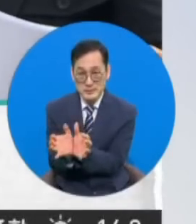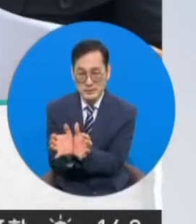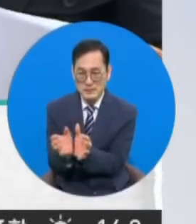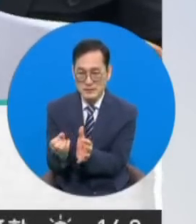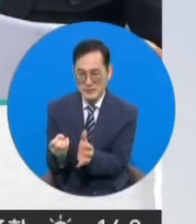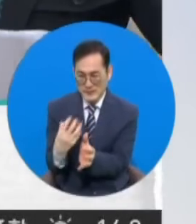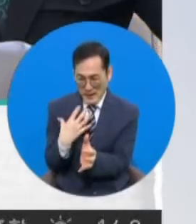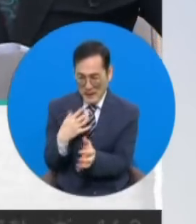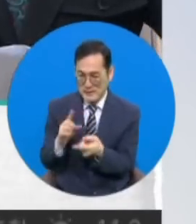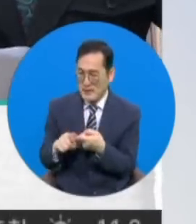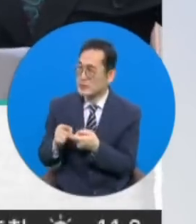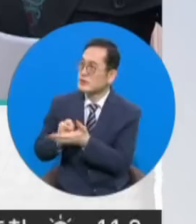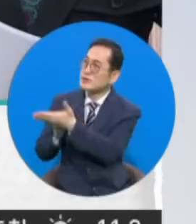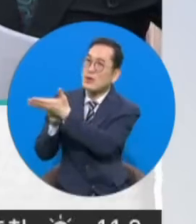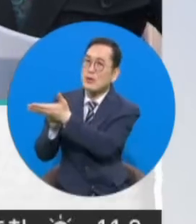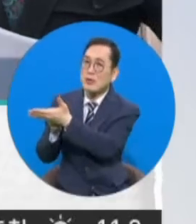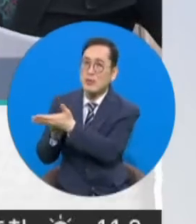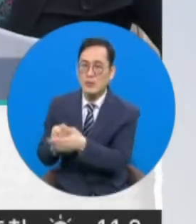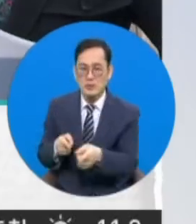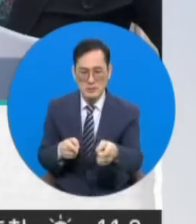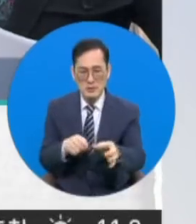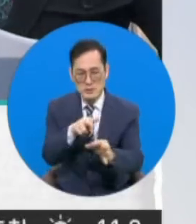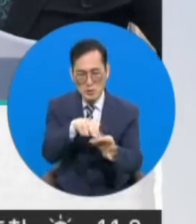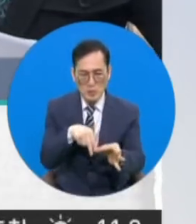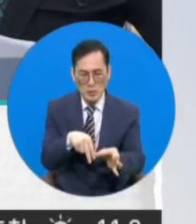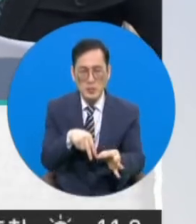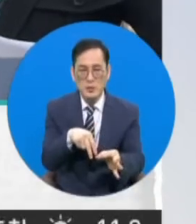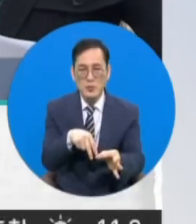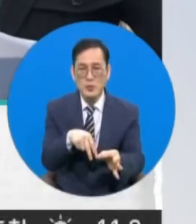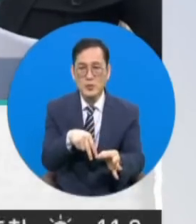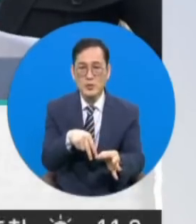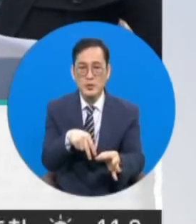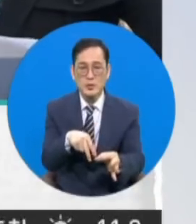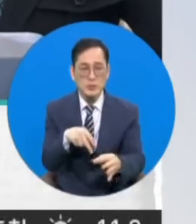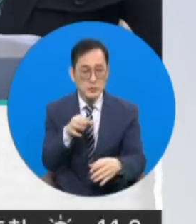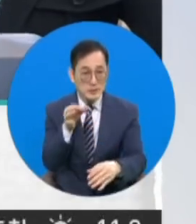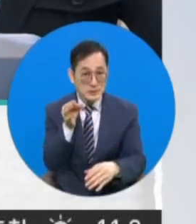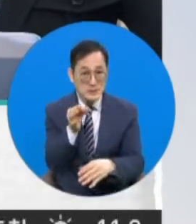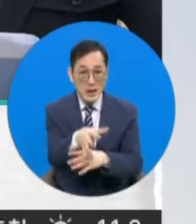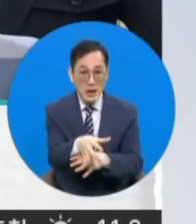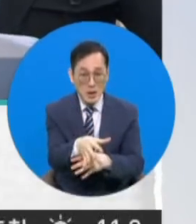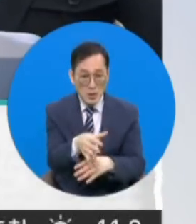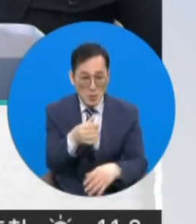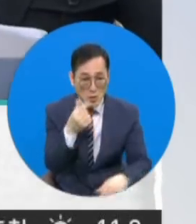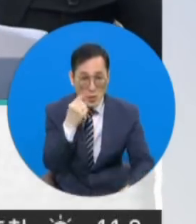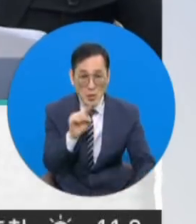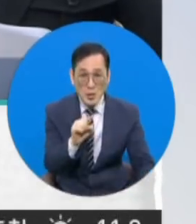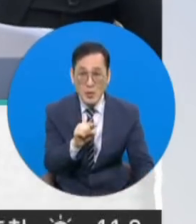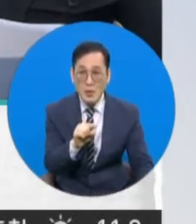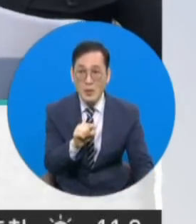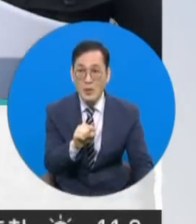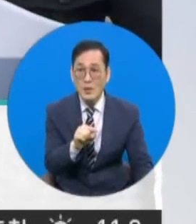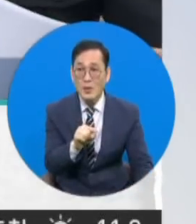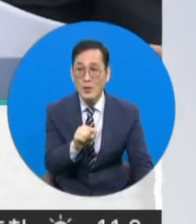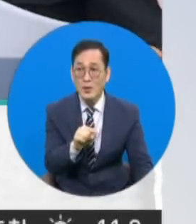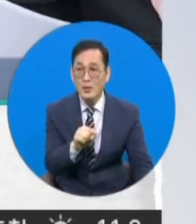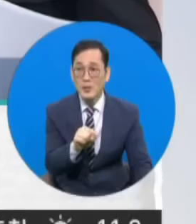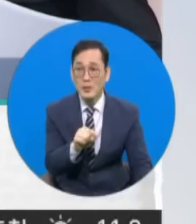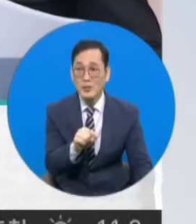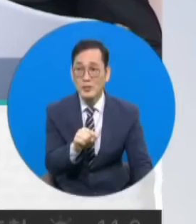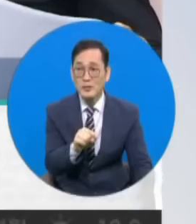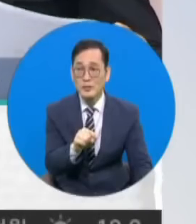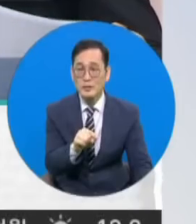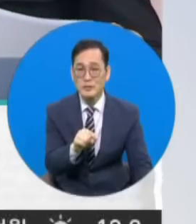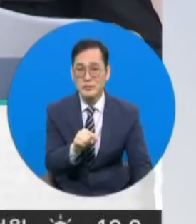그래서 단지 이제 80만 개의 어떤 출처 갑자기 이렇게 빗썸에서 업비트로 이동이 됐느냐